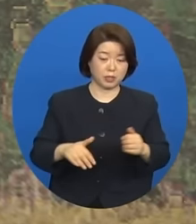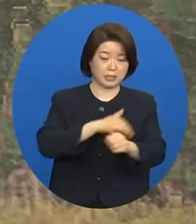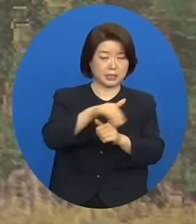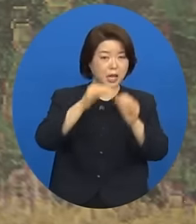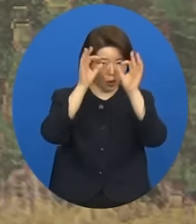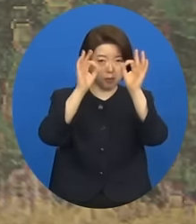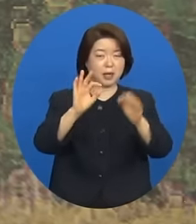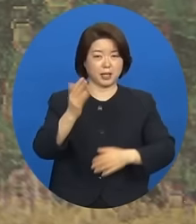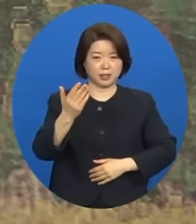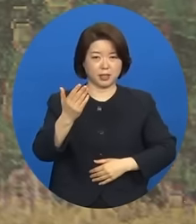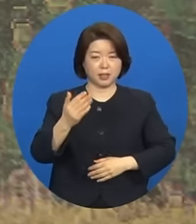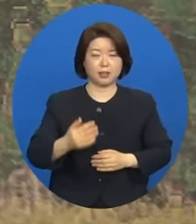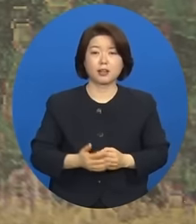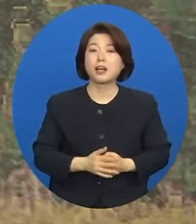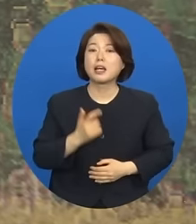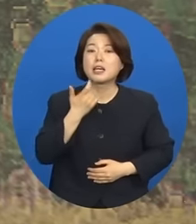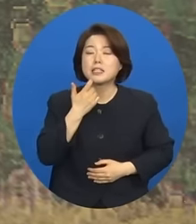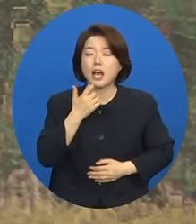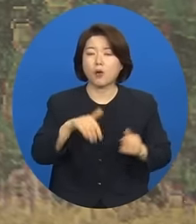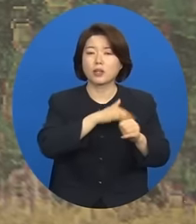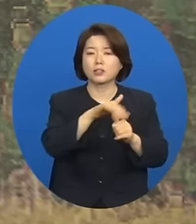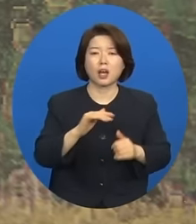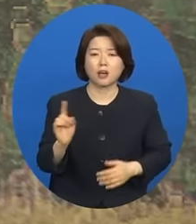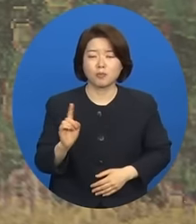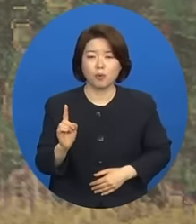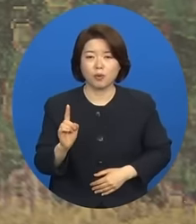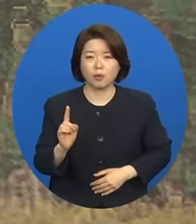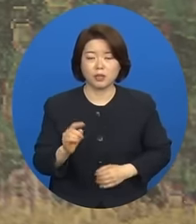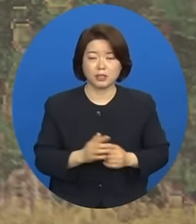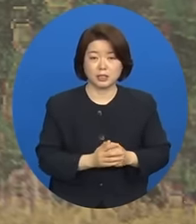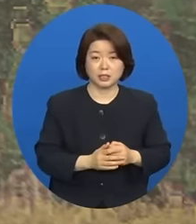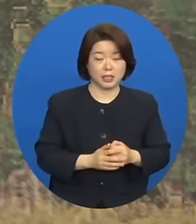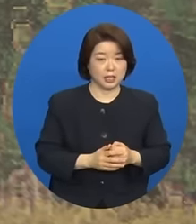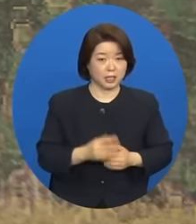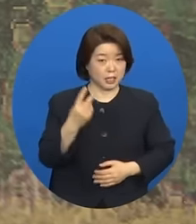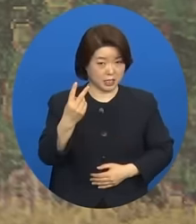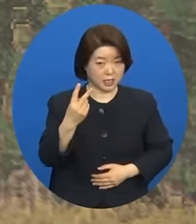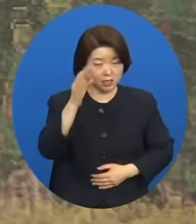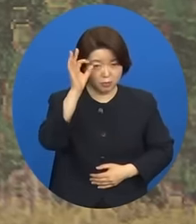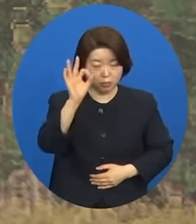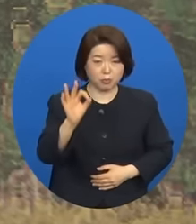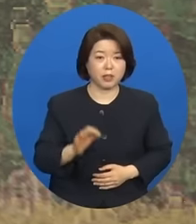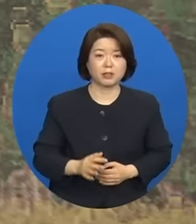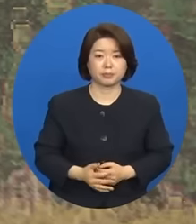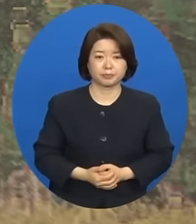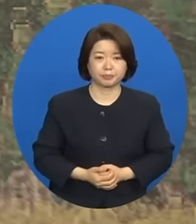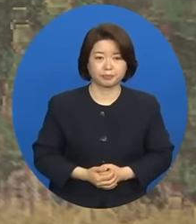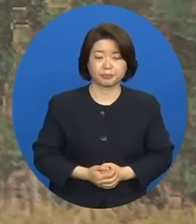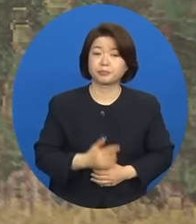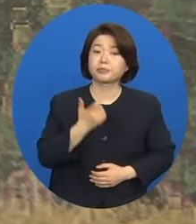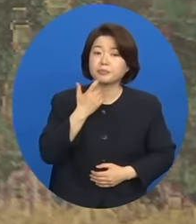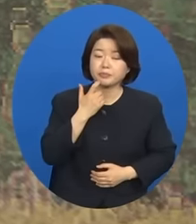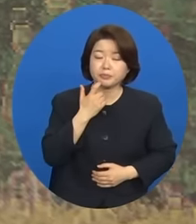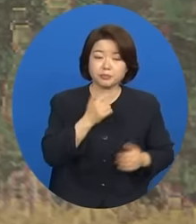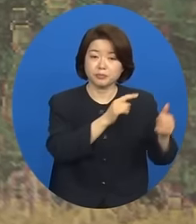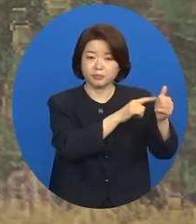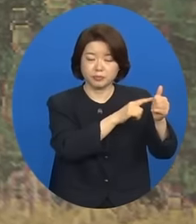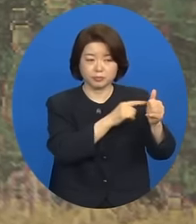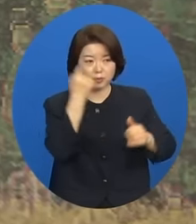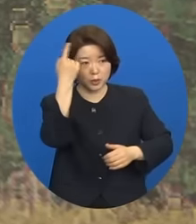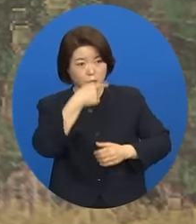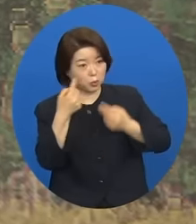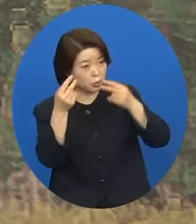되는데요. 자, 야곱에게는 어떤 상황이었냐면 2절에 보시면 이렇게 이런 상황이었습니다. 야곱이 라반의 안색을